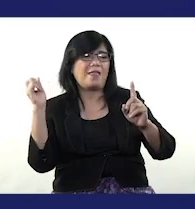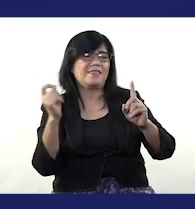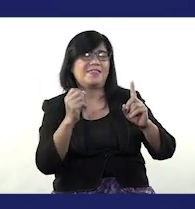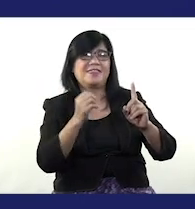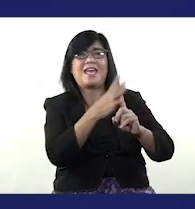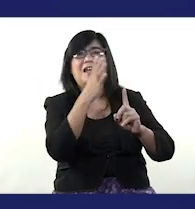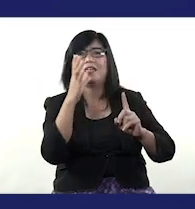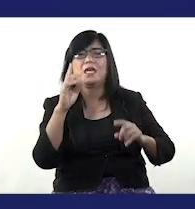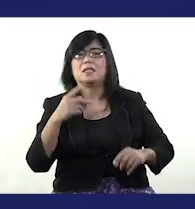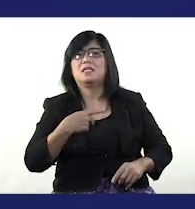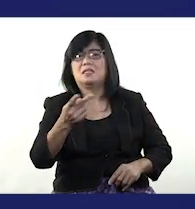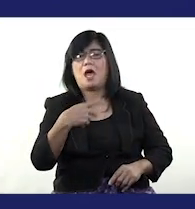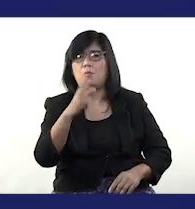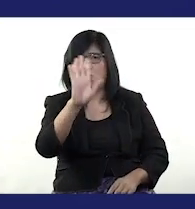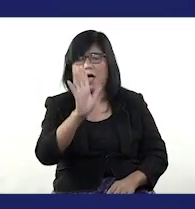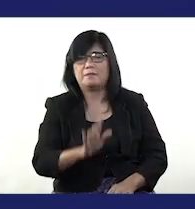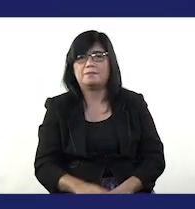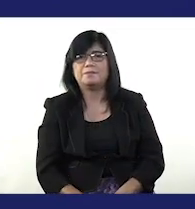targetnya bukan negeri